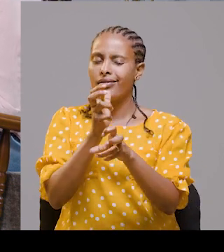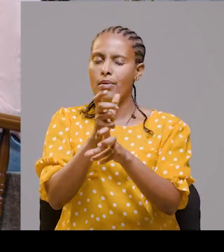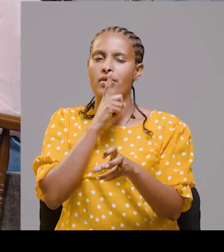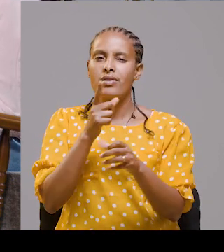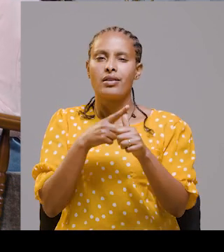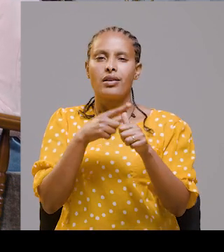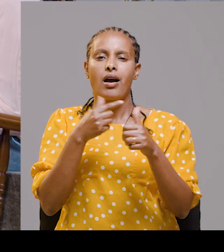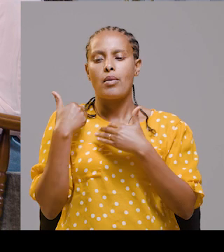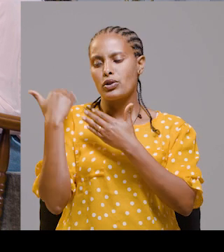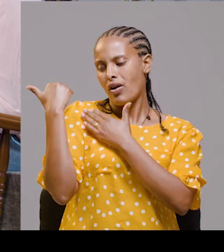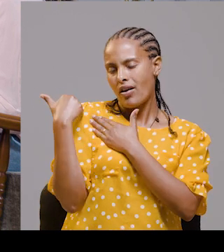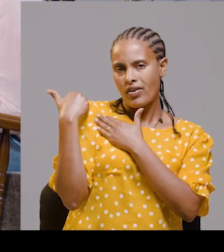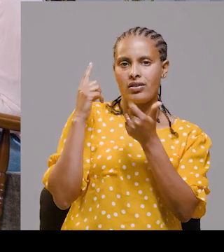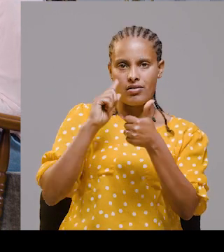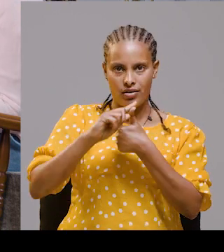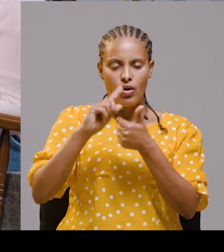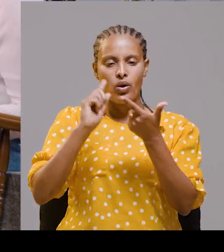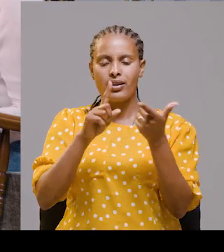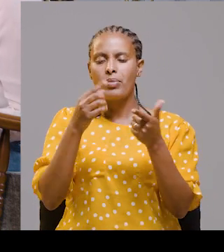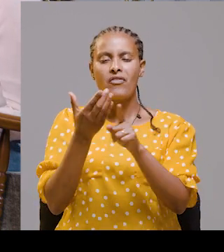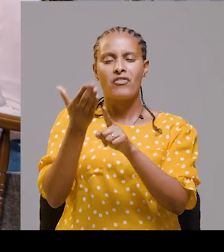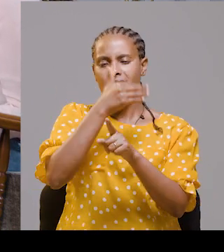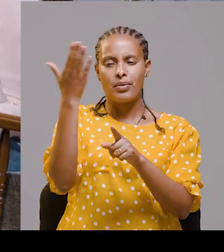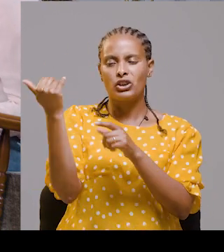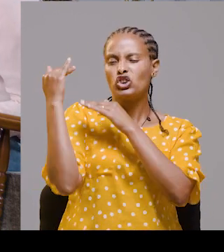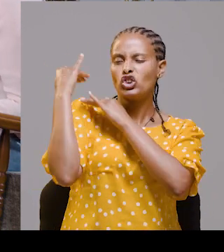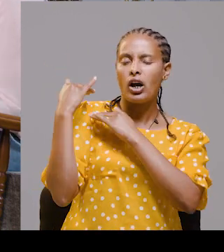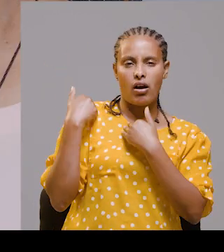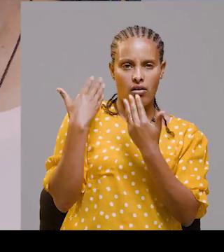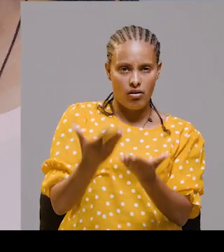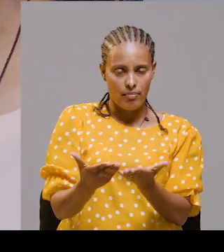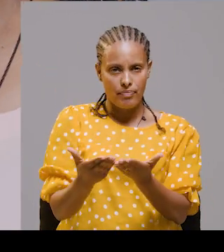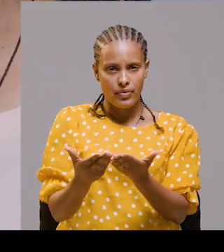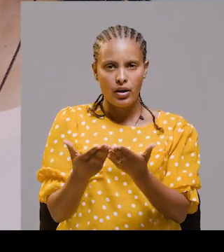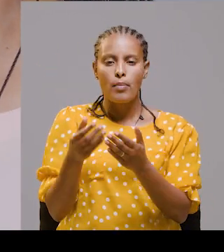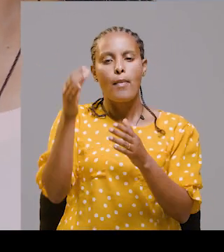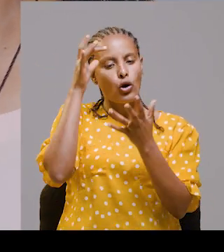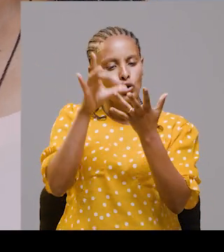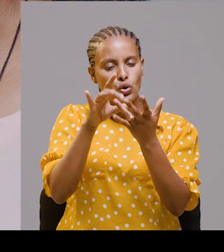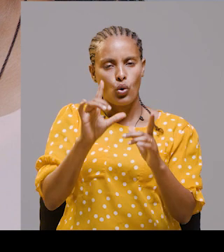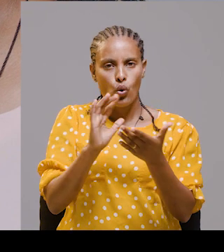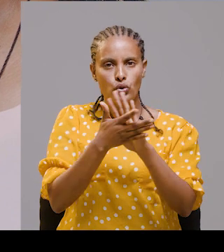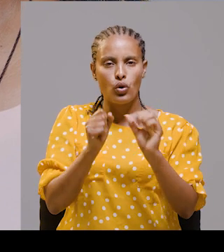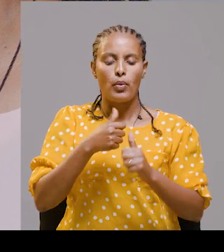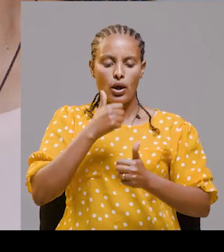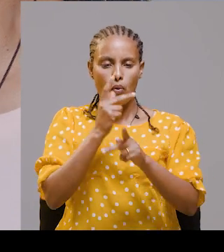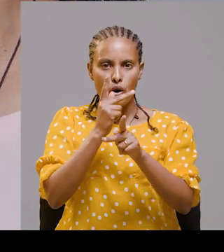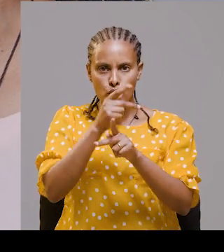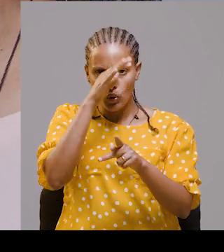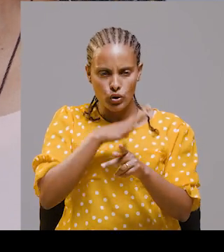አንደኛ ካለባቸው ኃላፊነት፣ ሁለተኛ ደግሞ በፊትም የነበረባቸው ጫና አለ። ባሎቻቸው ሊሆን ይችላሉ፣ የሚጠብቋቸው